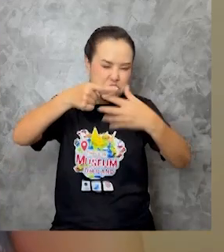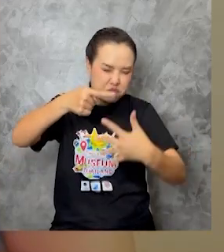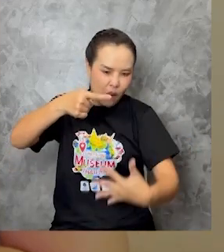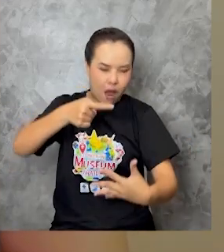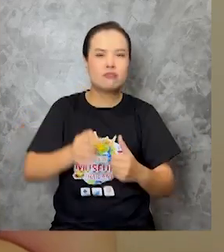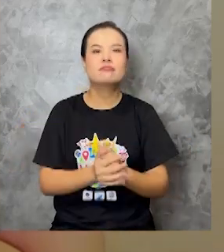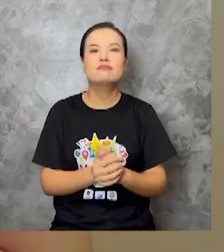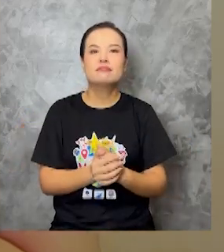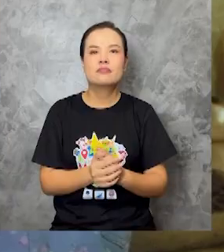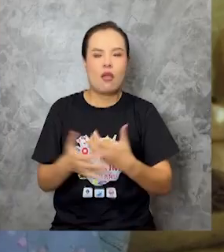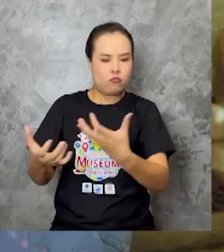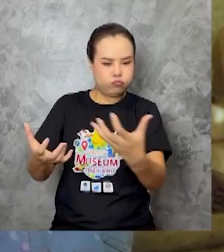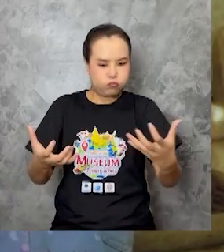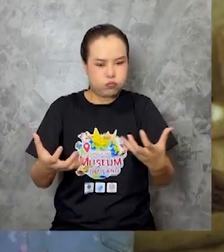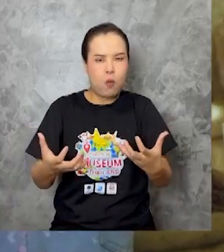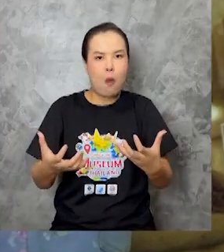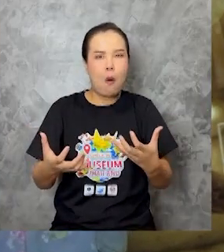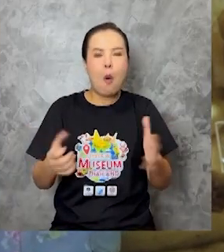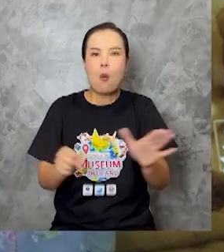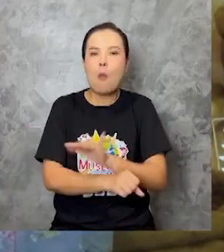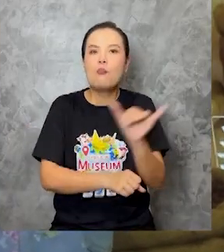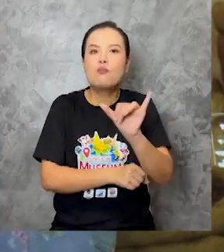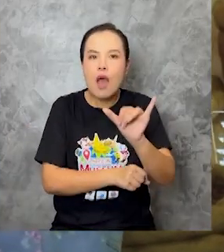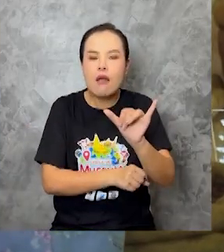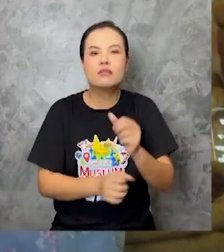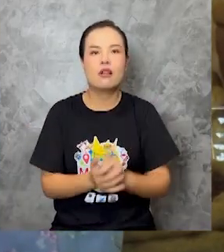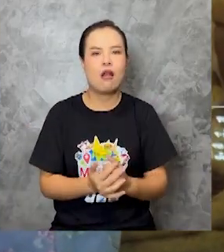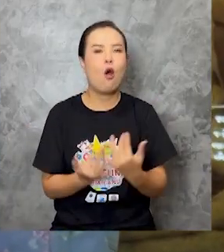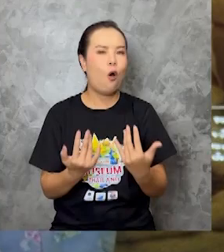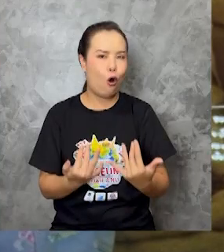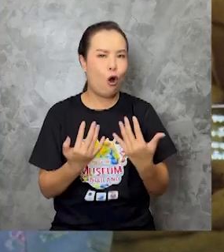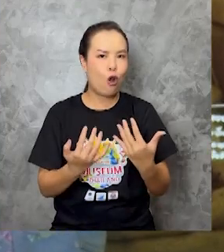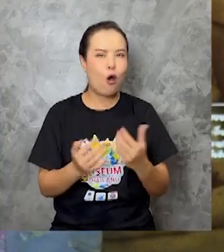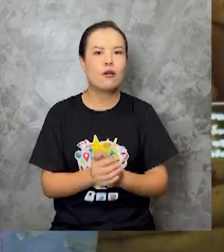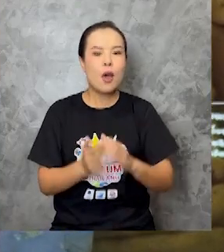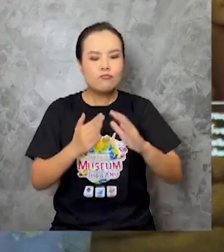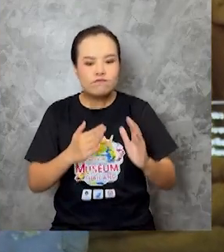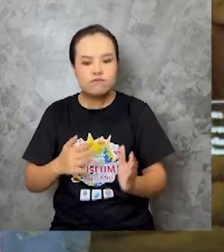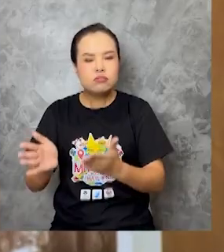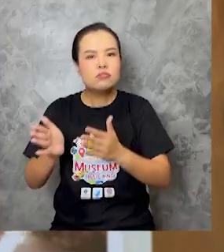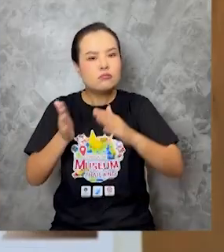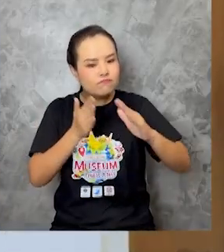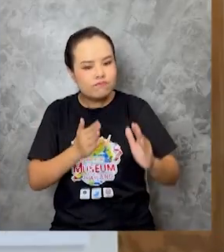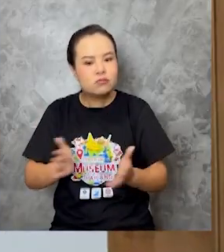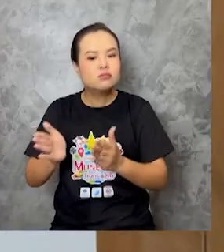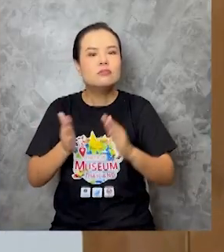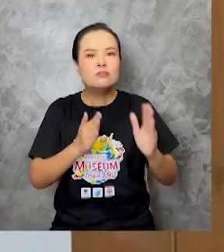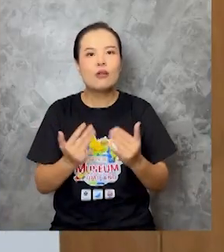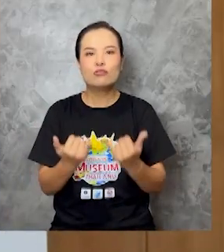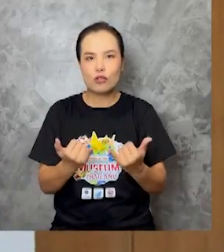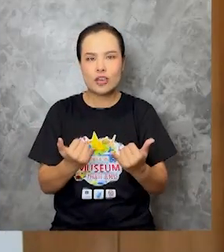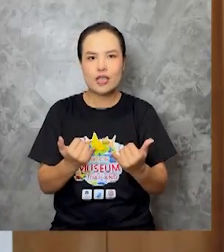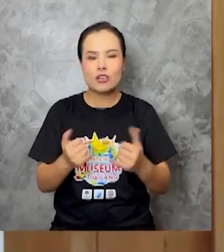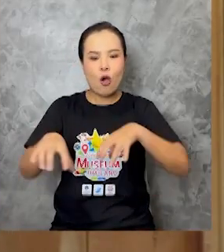ามารถที่จะเอามาโชว์ได้ทีเดียวทั้งหมดอะไรอย่างเงี้ยค่ะเราก็เลยตั้งใจที่จะทำเป็นซีซั่นในการนำเสนอตอนนี้ก็เป็นซีซั่นอินโท